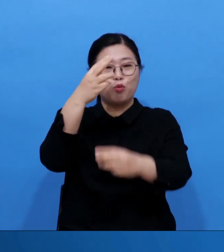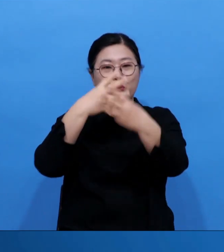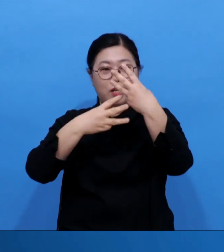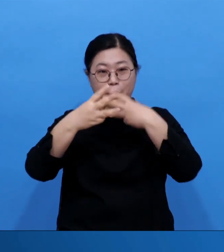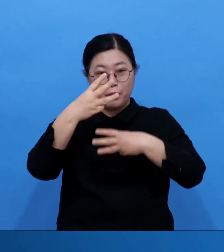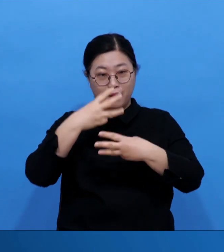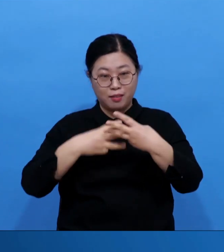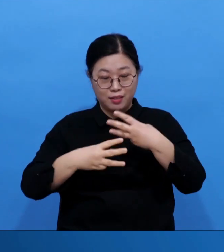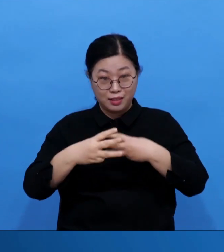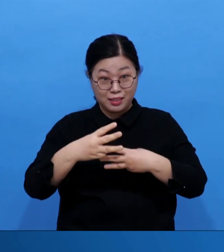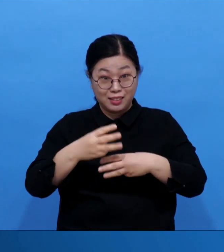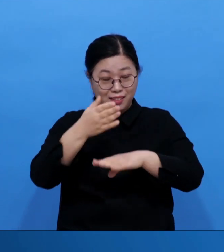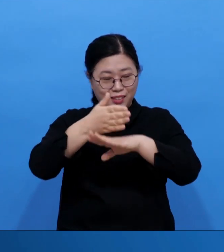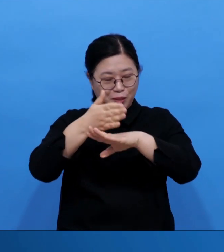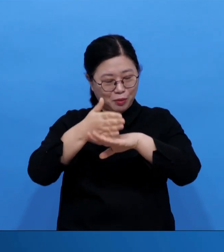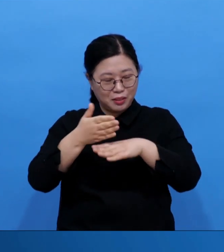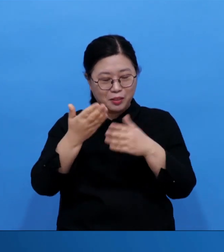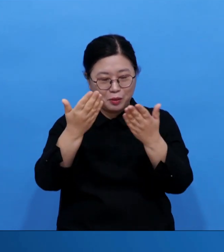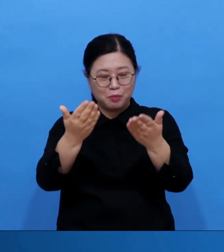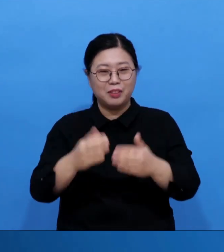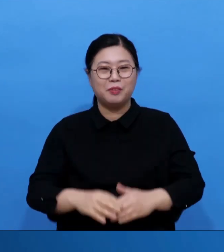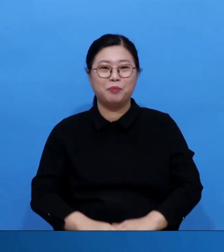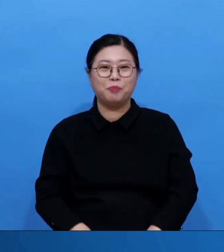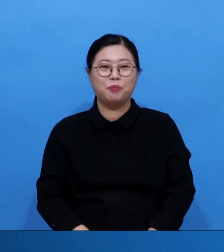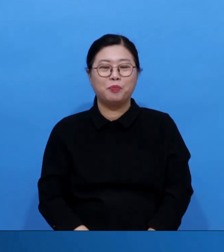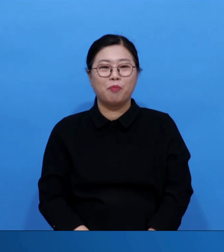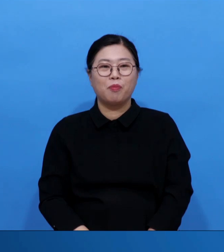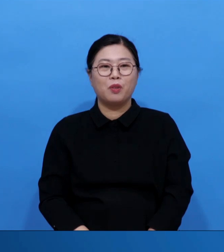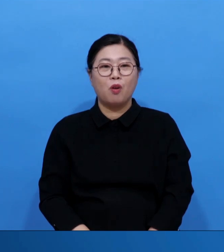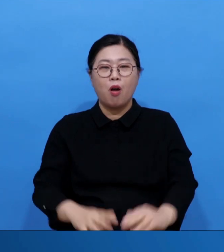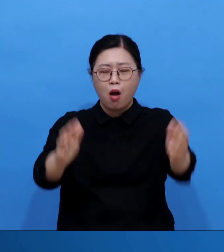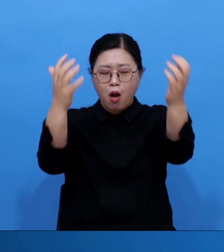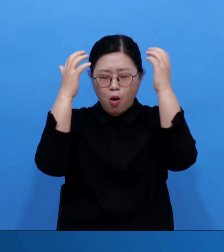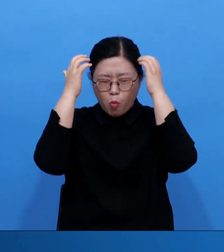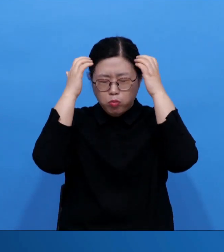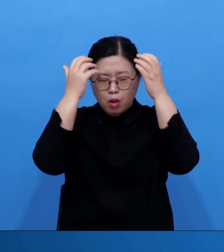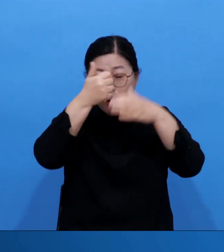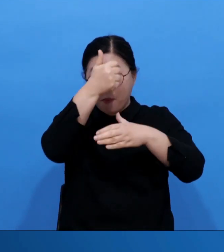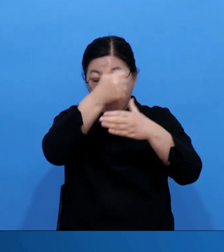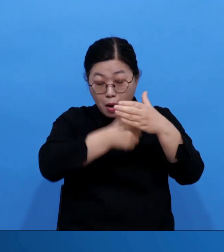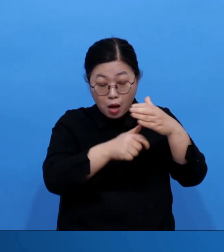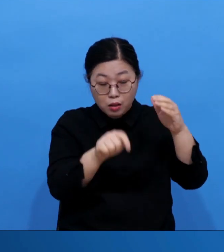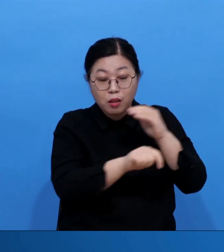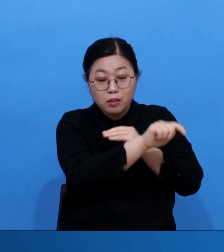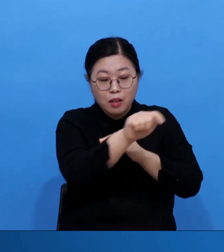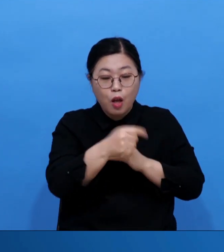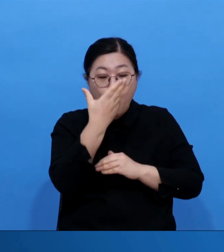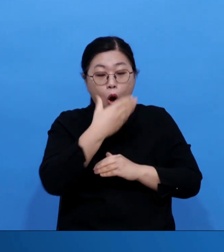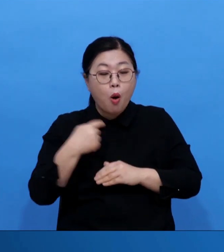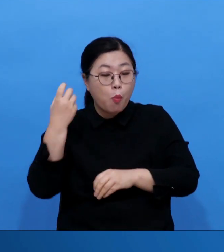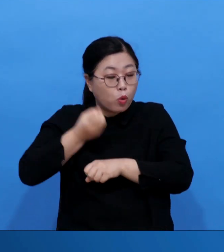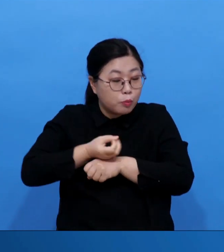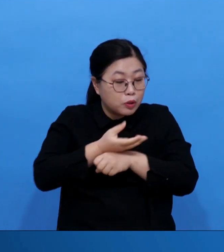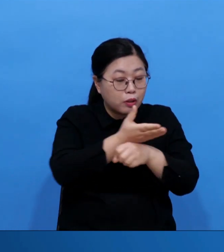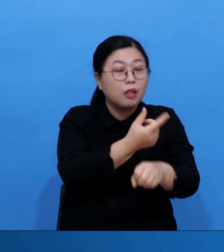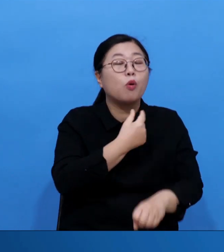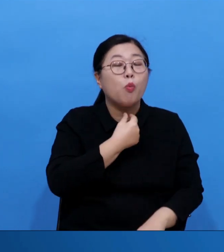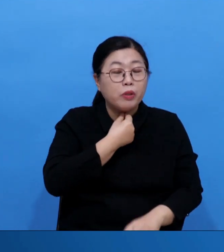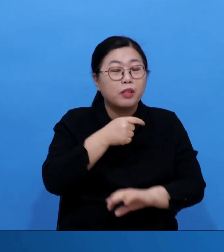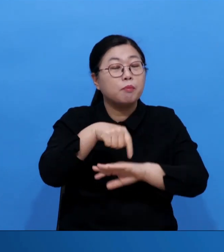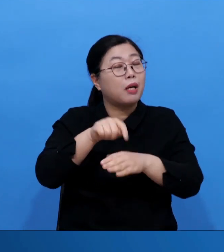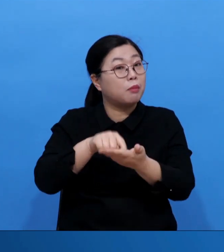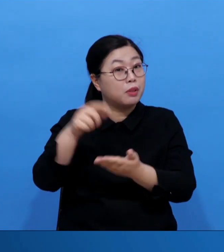今天的赞扬范译员是广州耶稣教会的徐之玉 remnant. 감사합니다. 谢谢. 고통 가운데 빠져 있는 영혼들에게 복음이 들어가기를 소망하며